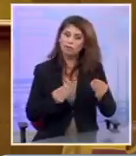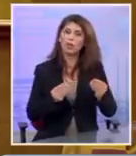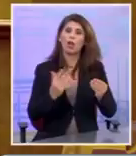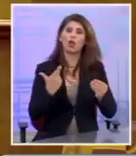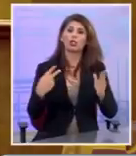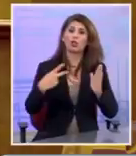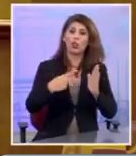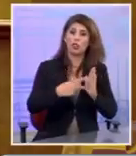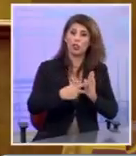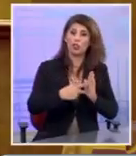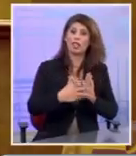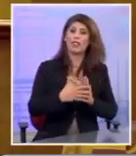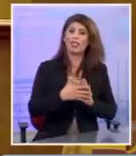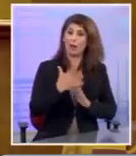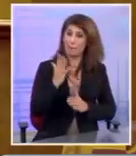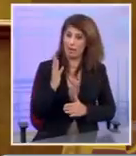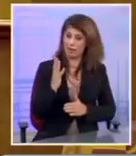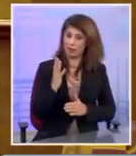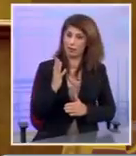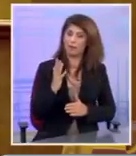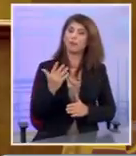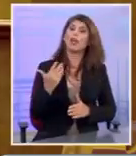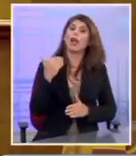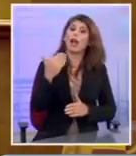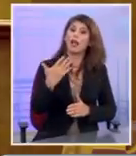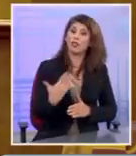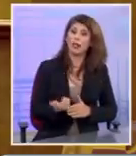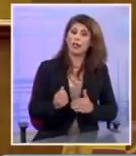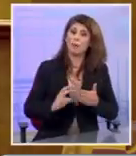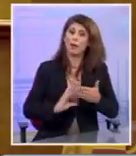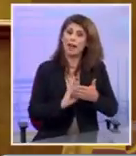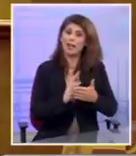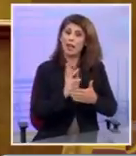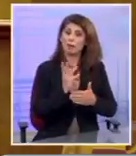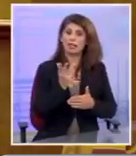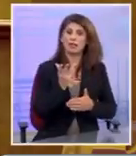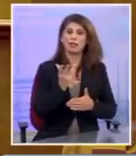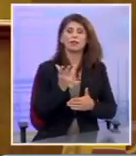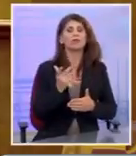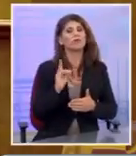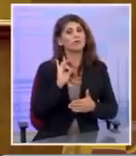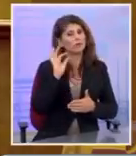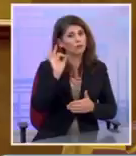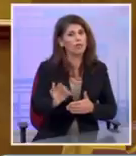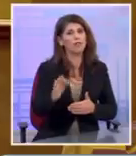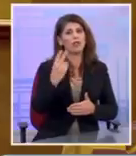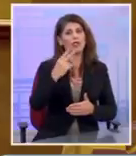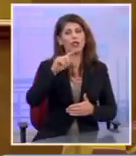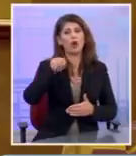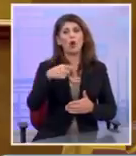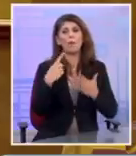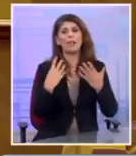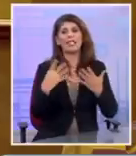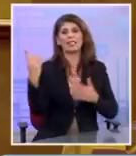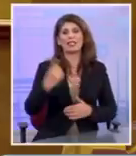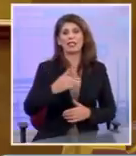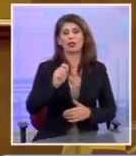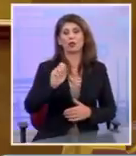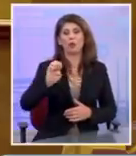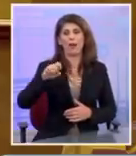το 2015 θα είχαμε ανάπτυξη που θα έφτανε το 2,9% του